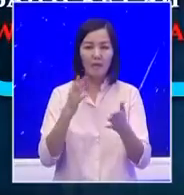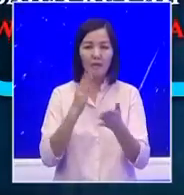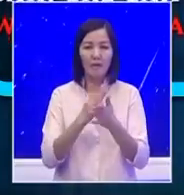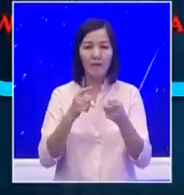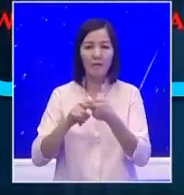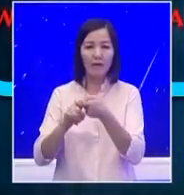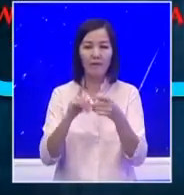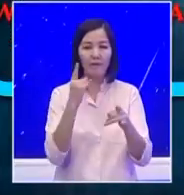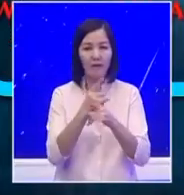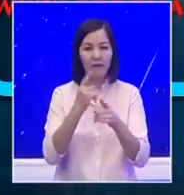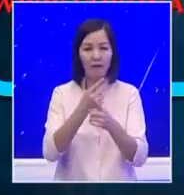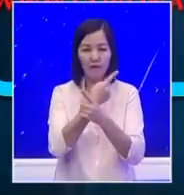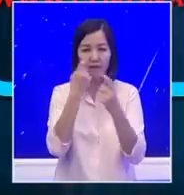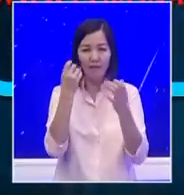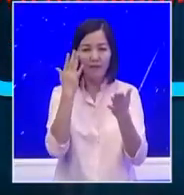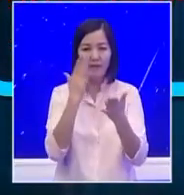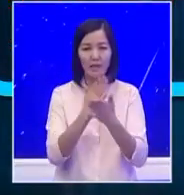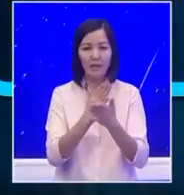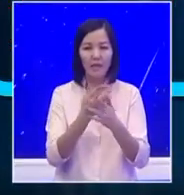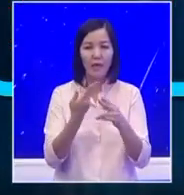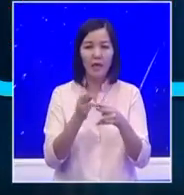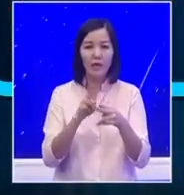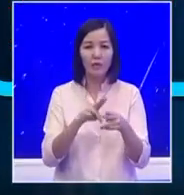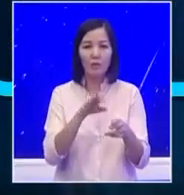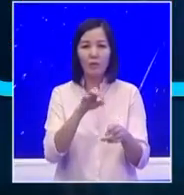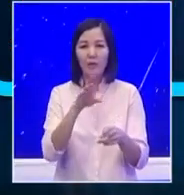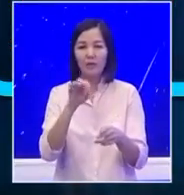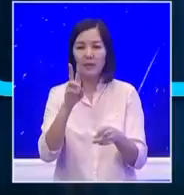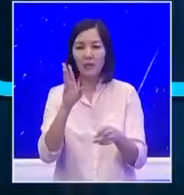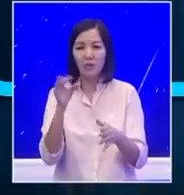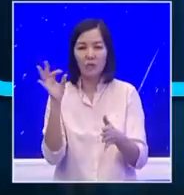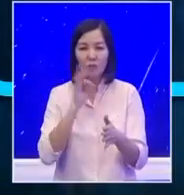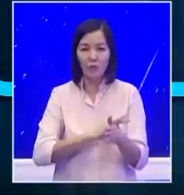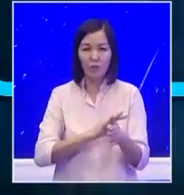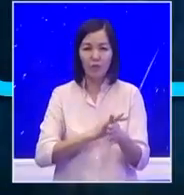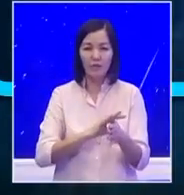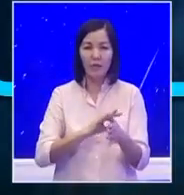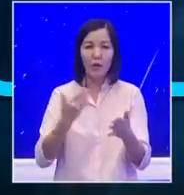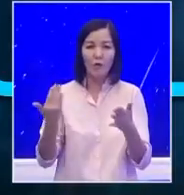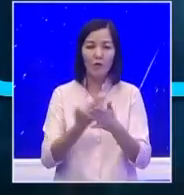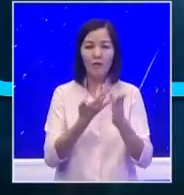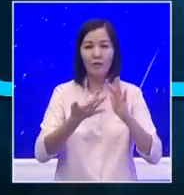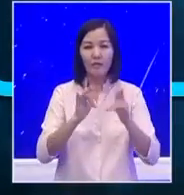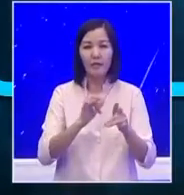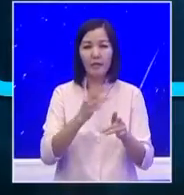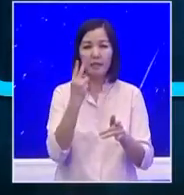распространение фейковой информации, особенно посредством мессенджеров. В этой связи хотел бы объявить о запуске сайта